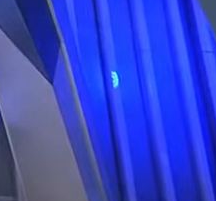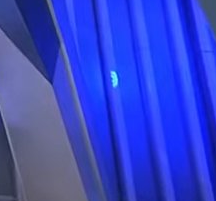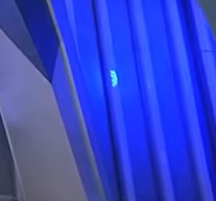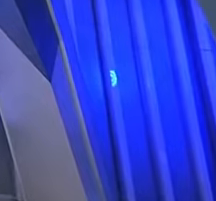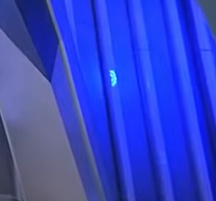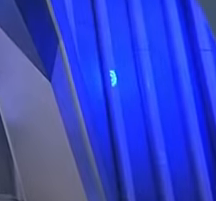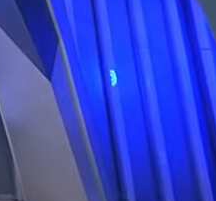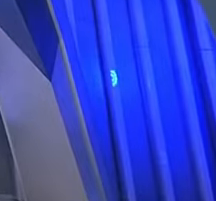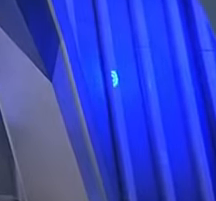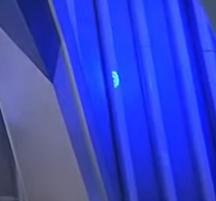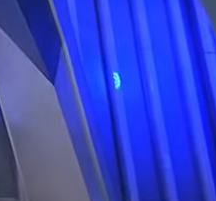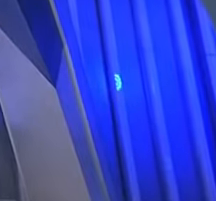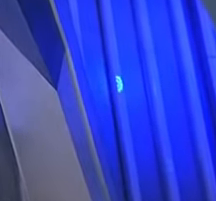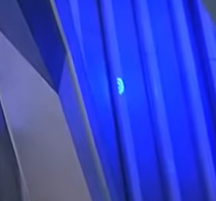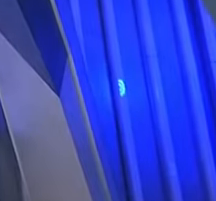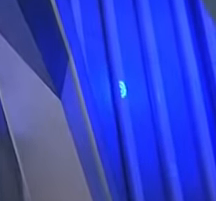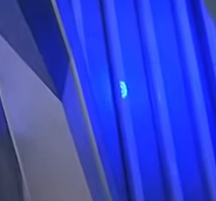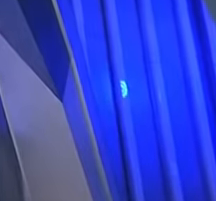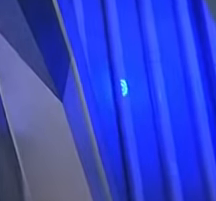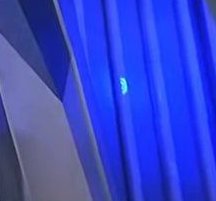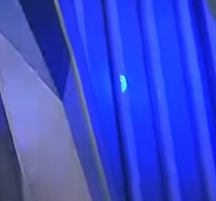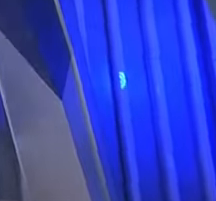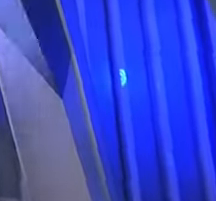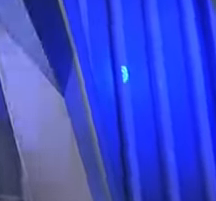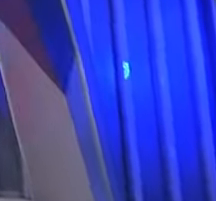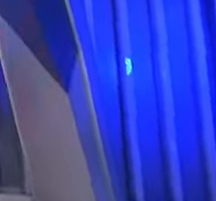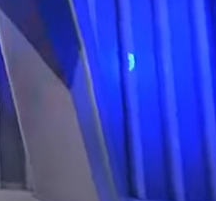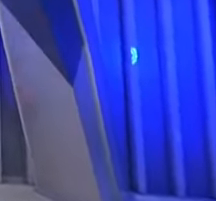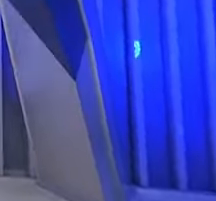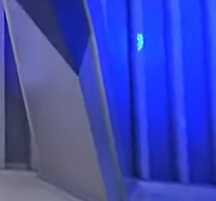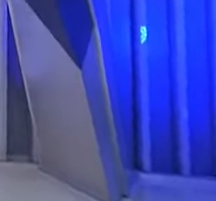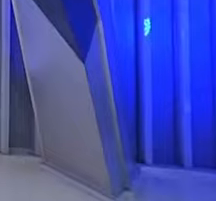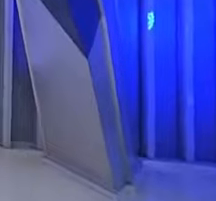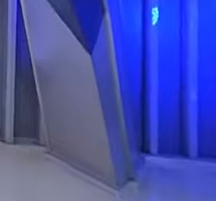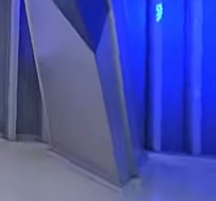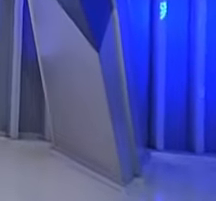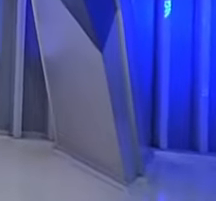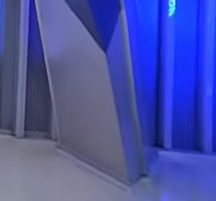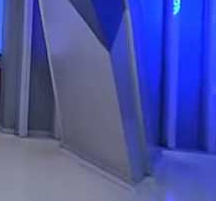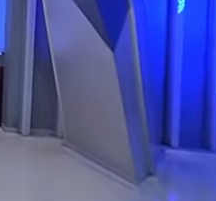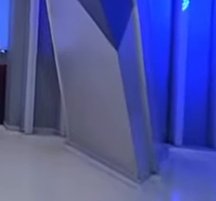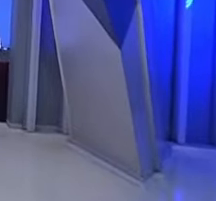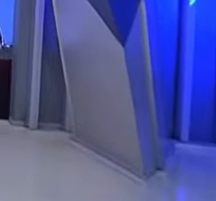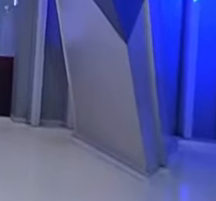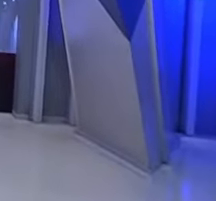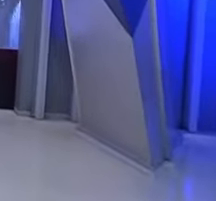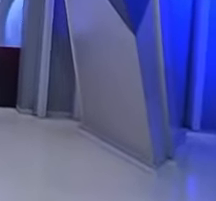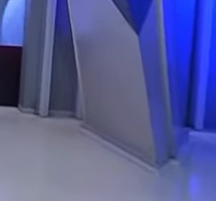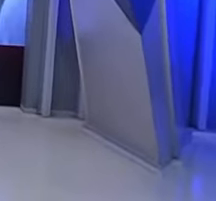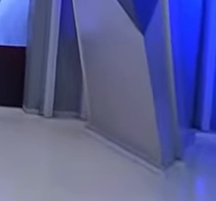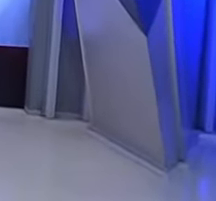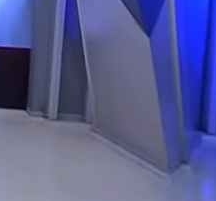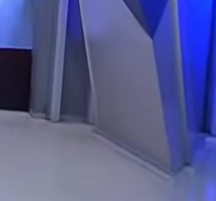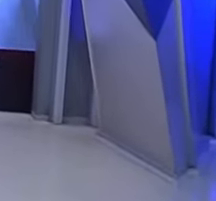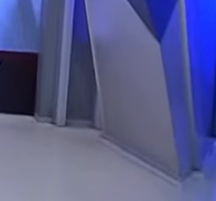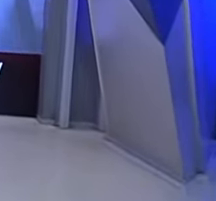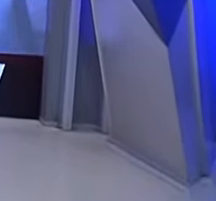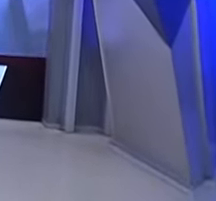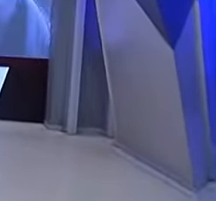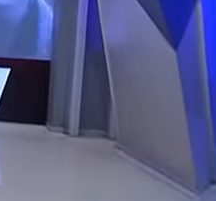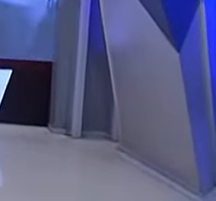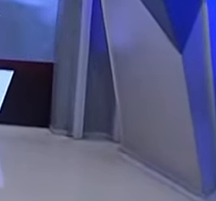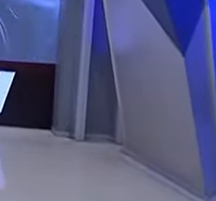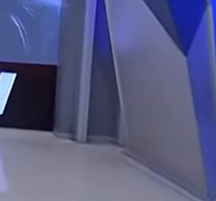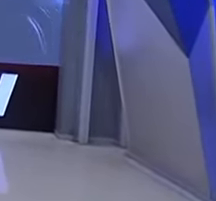Modus arestado. At ang pagsaludo sa mga nakipaglaban para sa kalayaan at karapatan